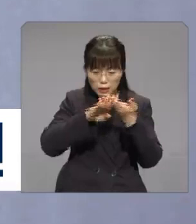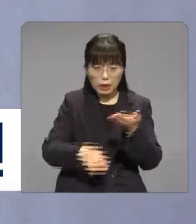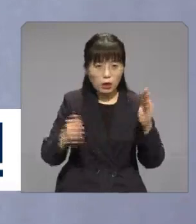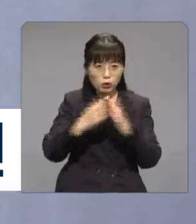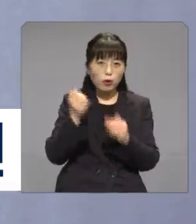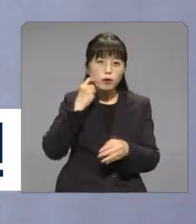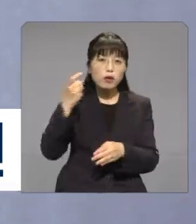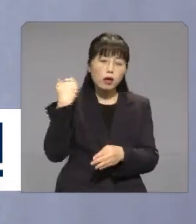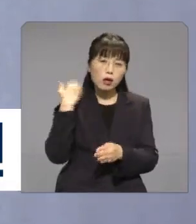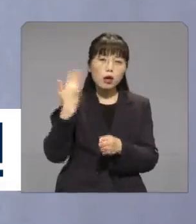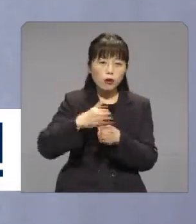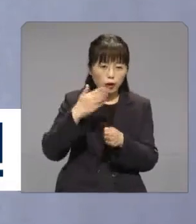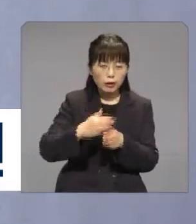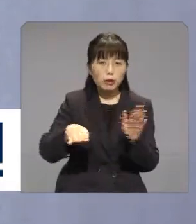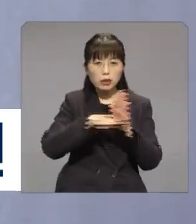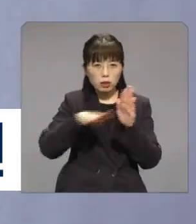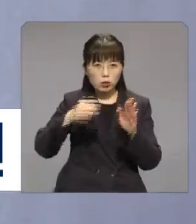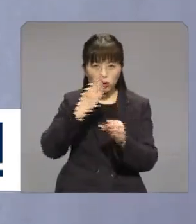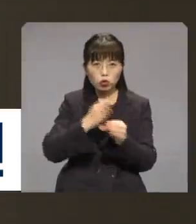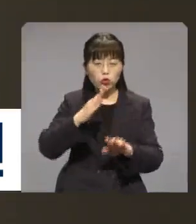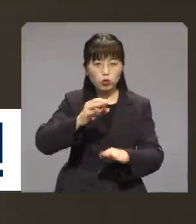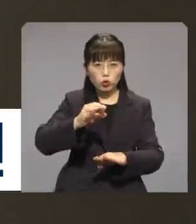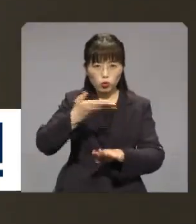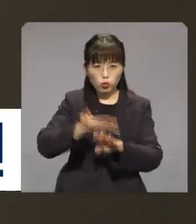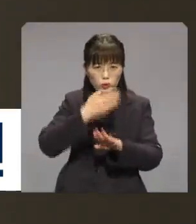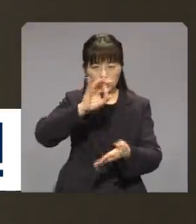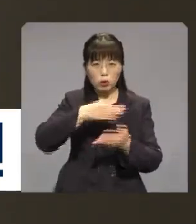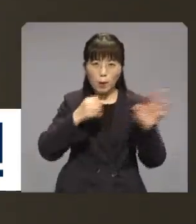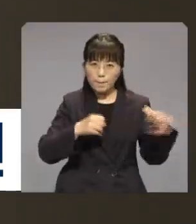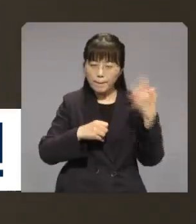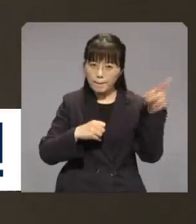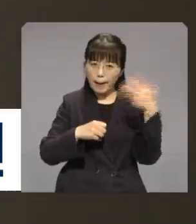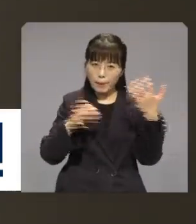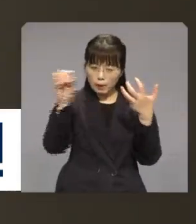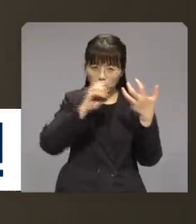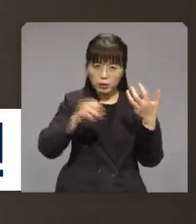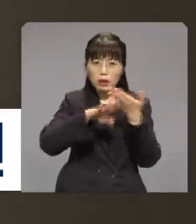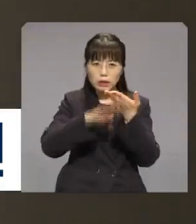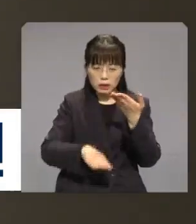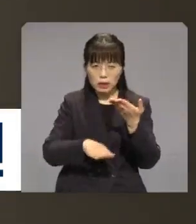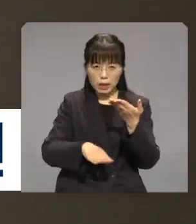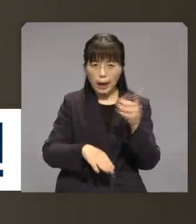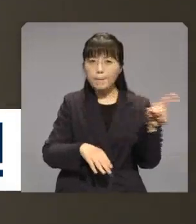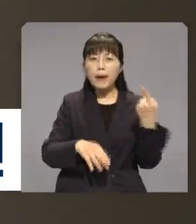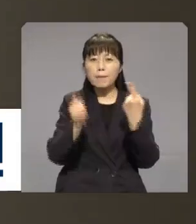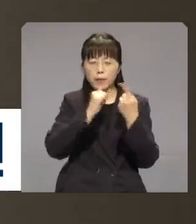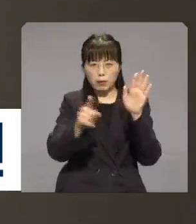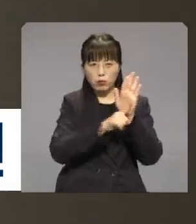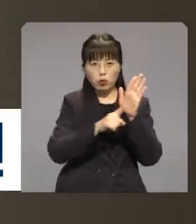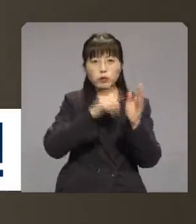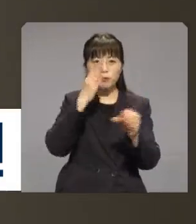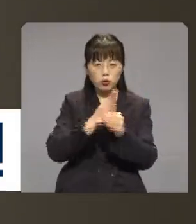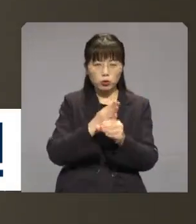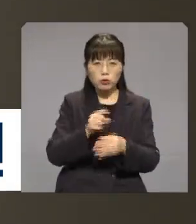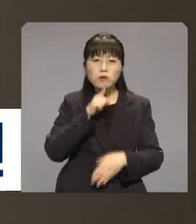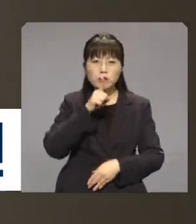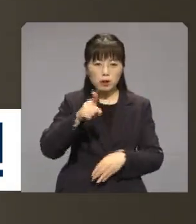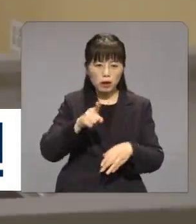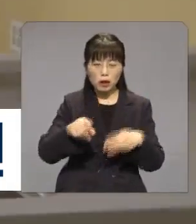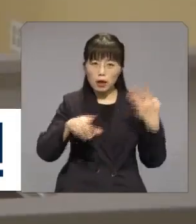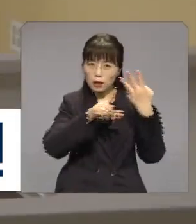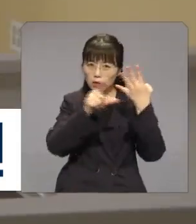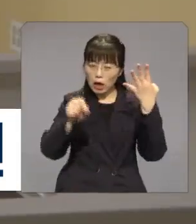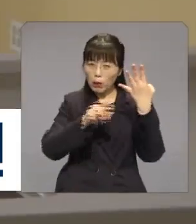전월세로 거주하는 기준 중위 소득 180% 이하 세대주로 100명까지 모집합니다 신청은 오늘